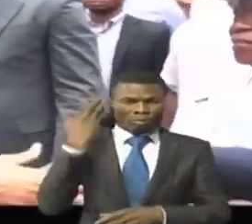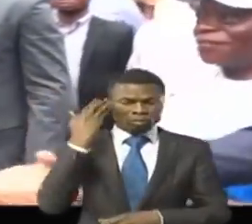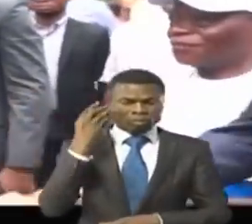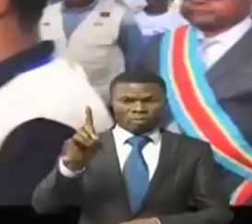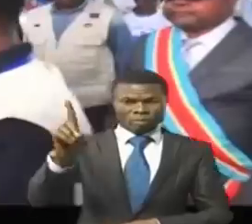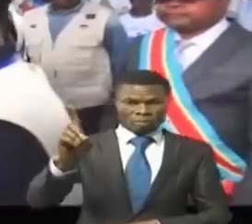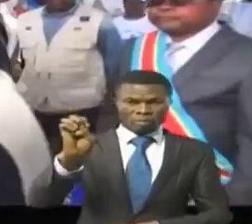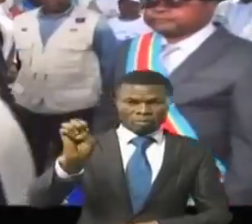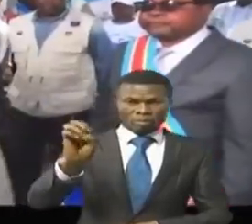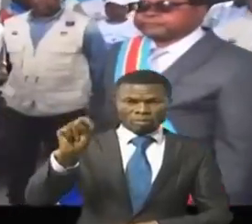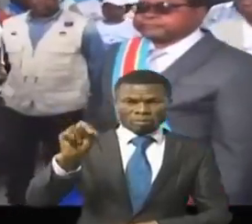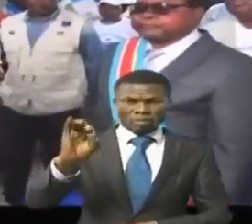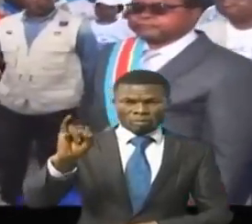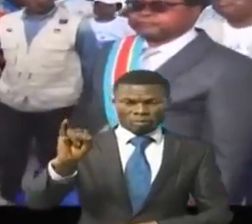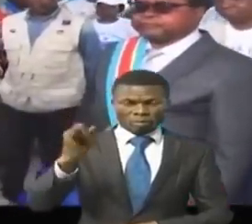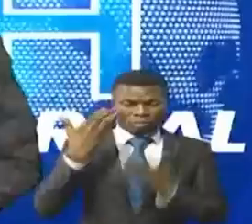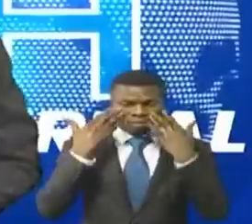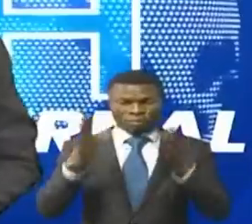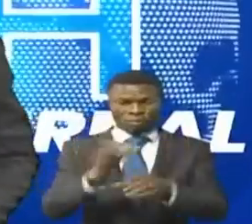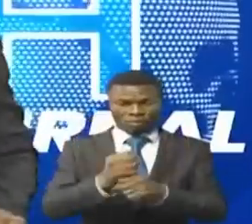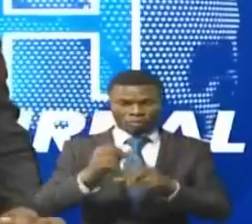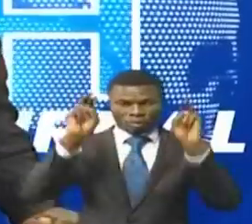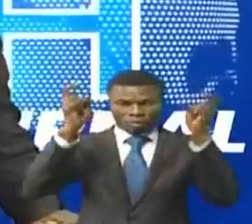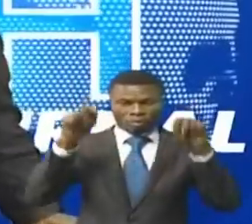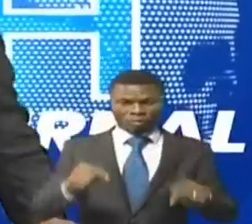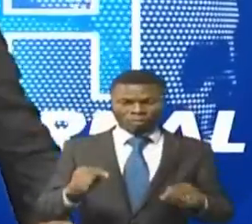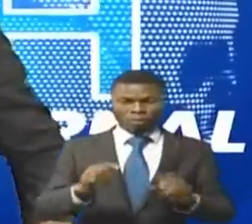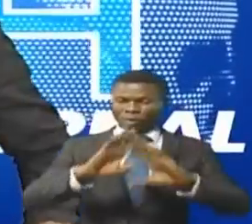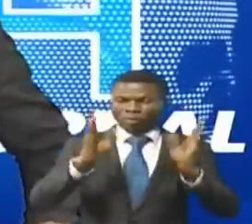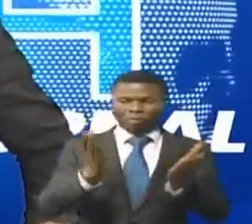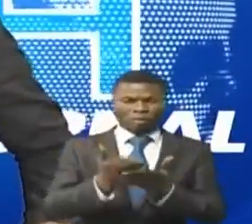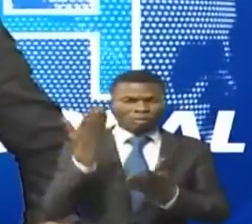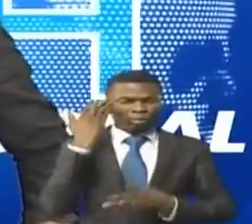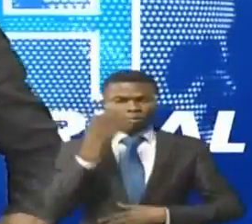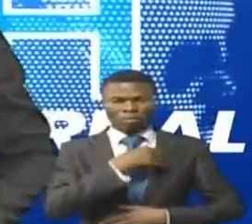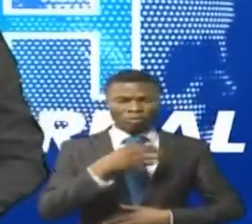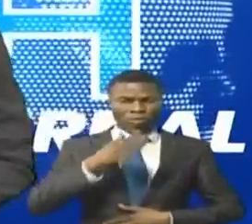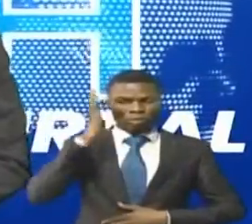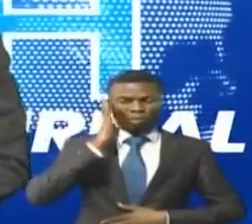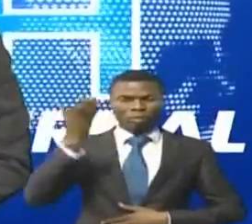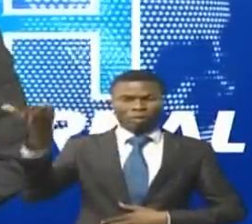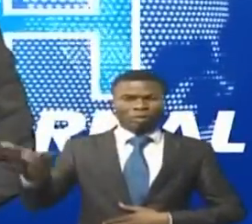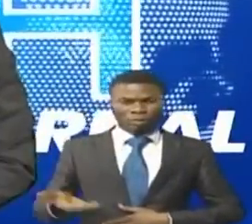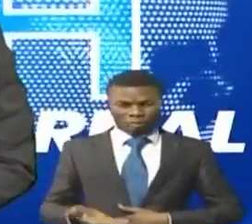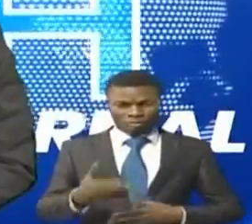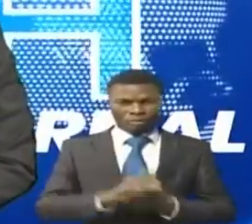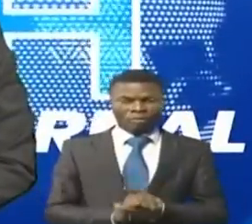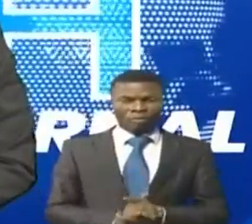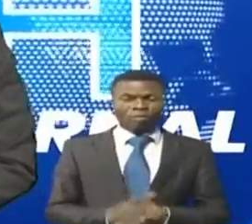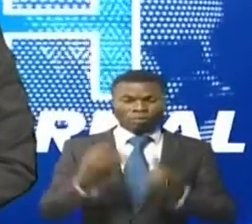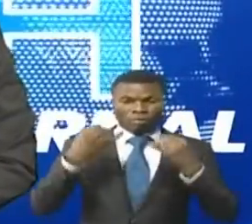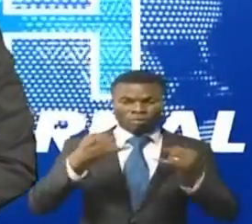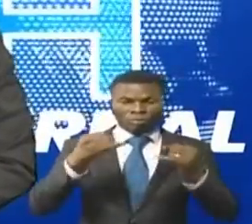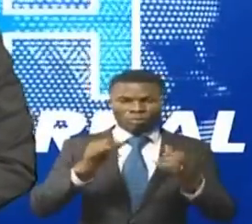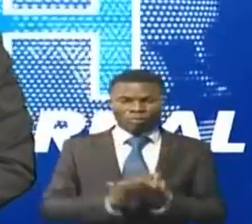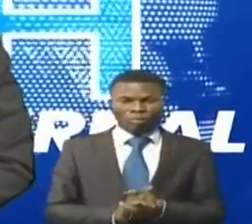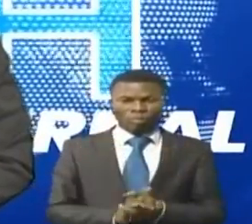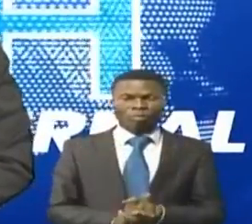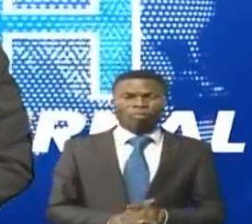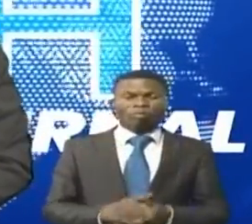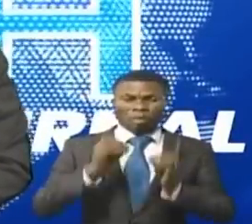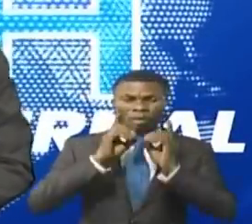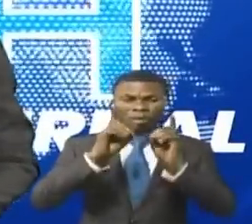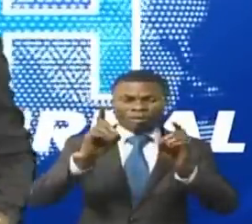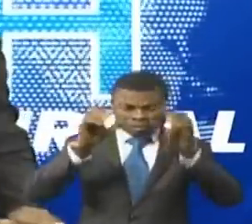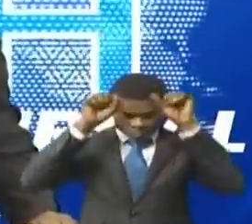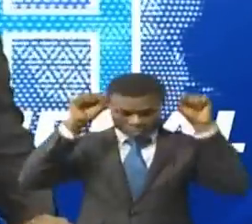indépendante. Voilà tout pour les sommaires. À toutes et à tous, bienvenue. Elle est encore d'actualité, la récente adresse du chef